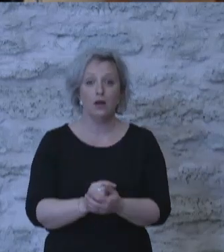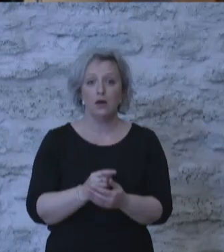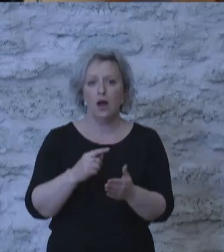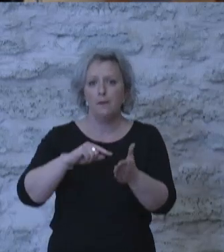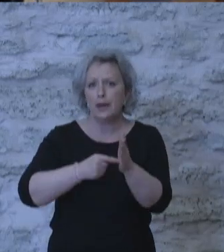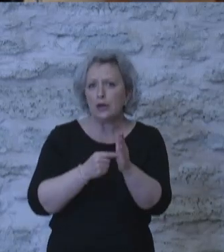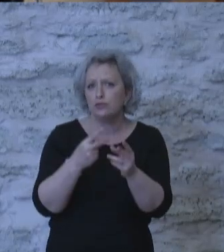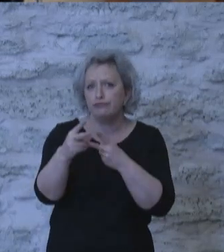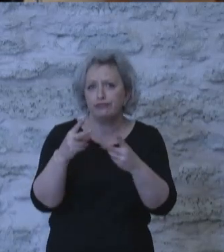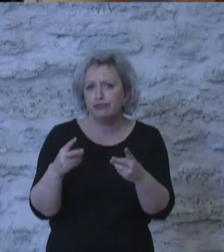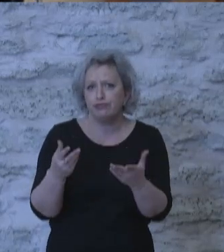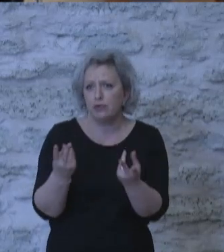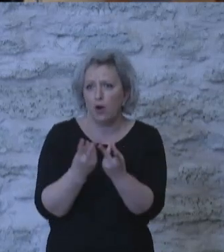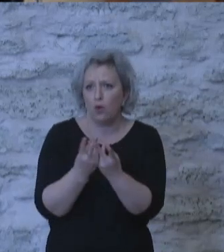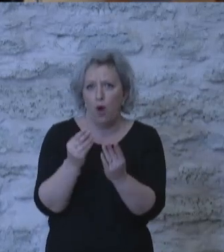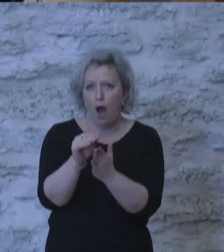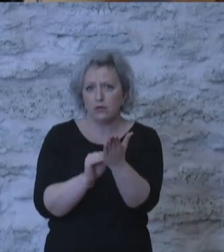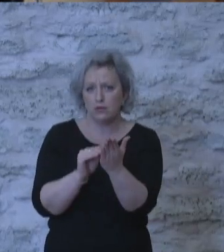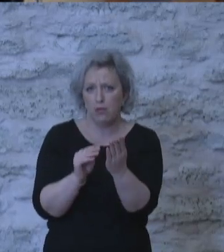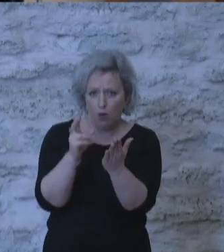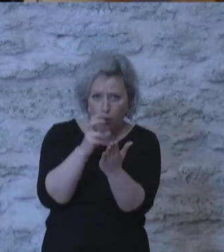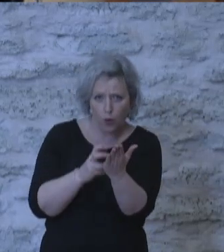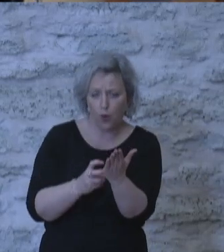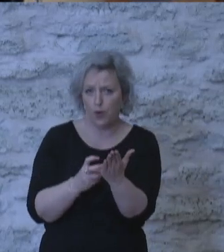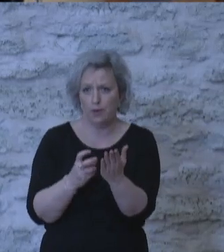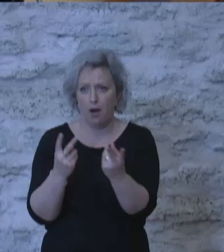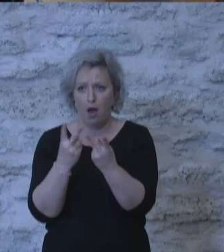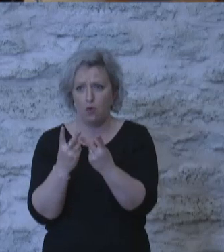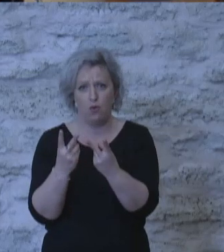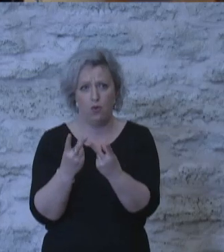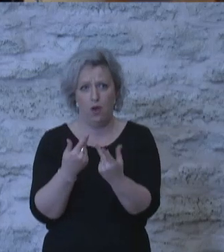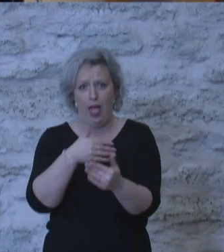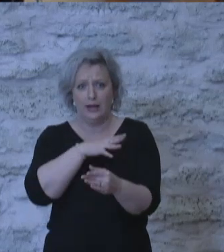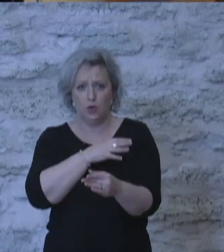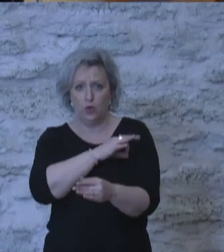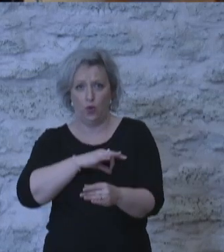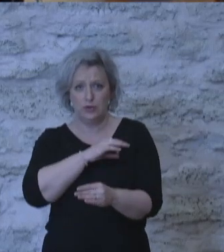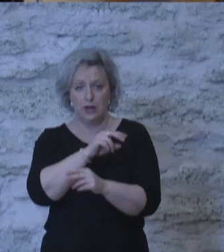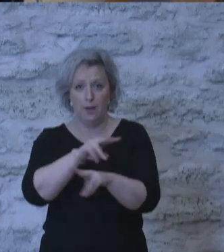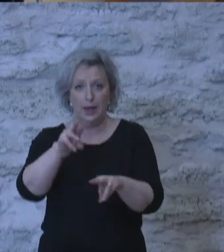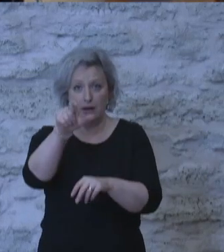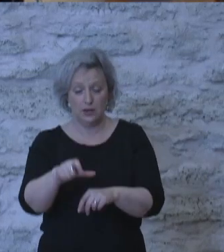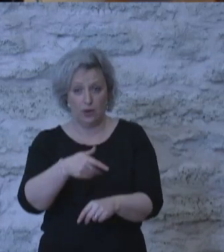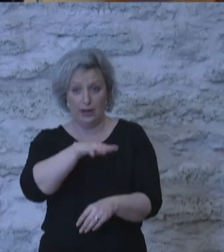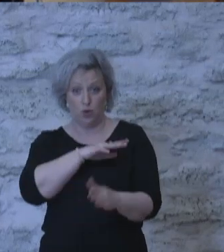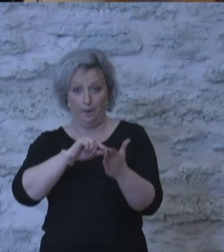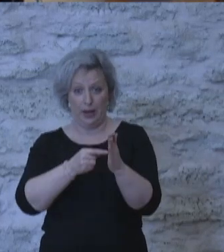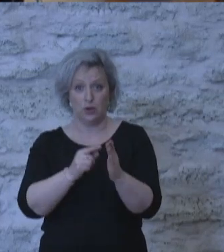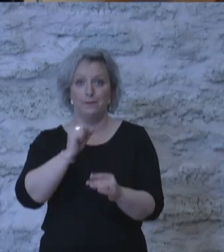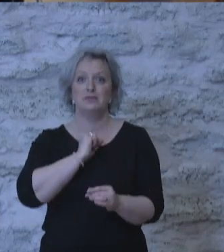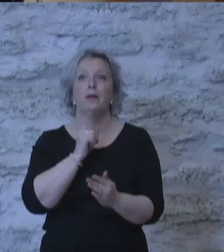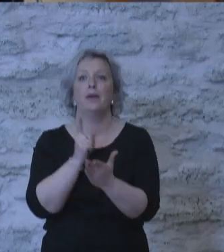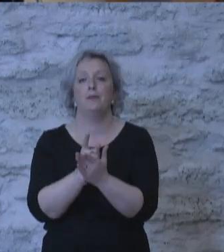põhjuseid seda tüüpi andme töötuseks ehkki neid võib teoreetilist esitada, ei suutnud justiitsminister ühtegi nimetada. Võikemini kaks väga